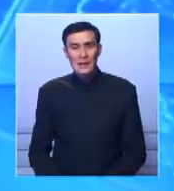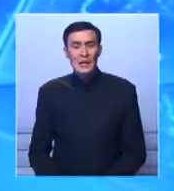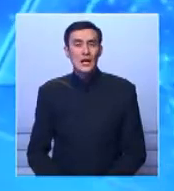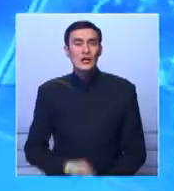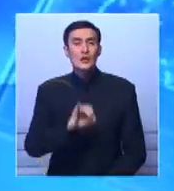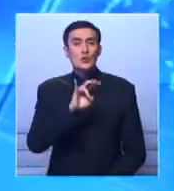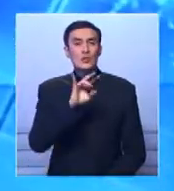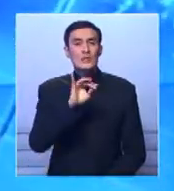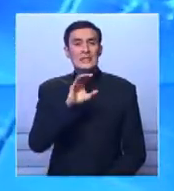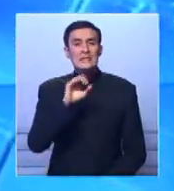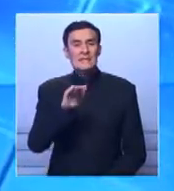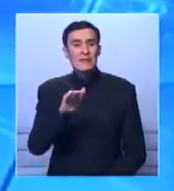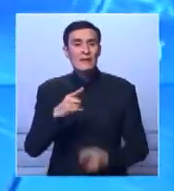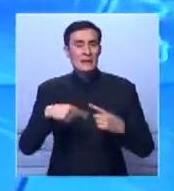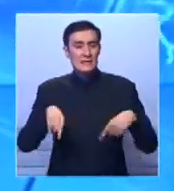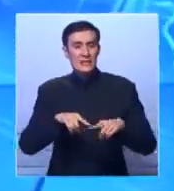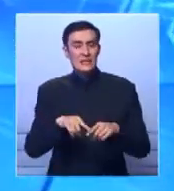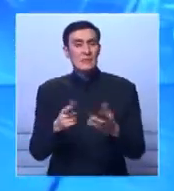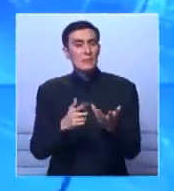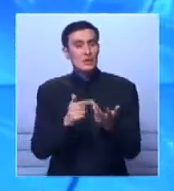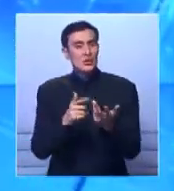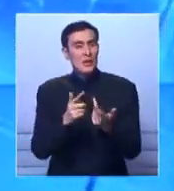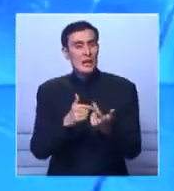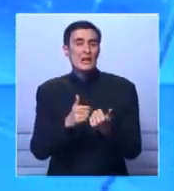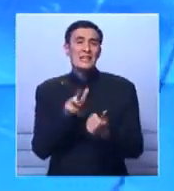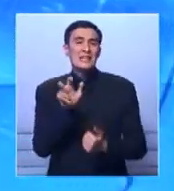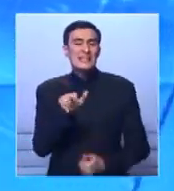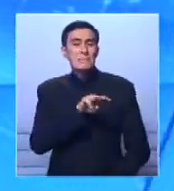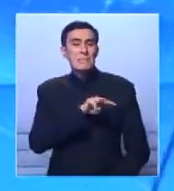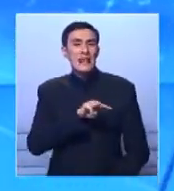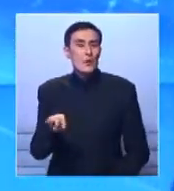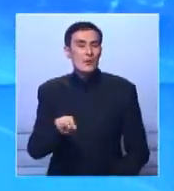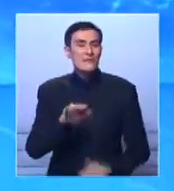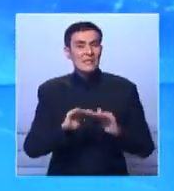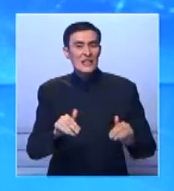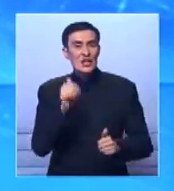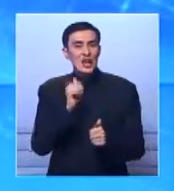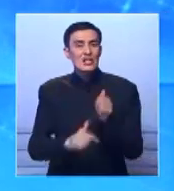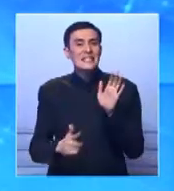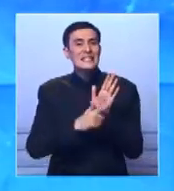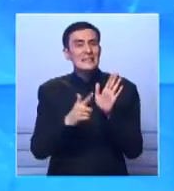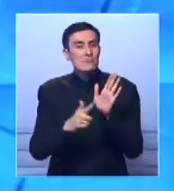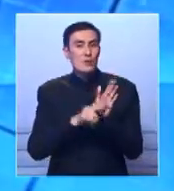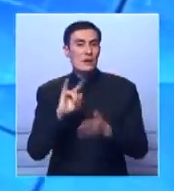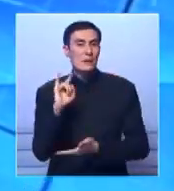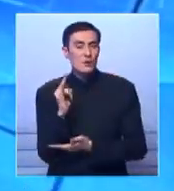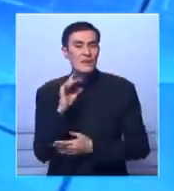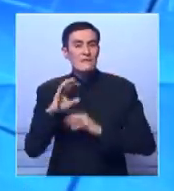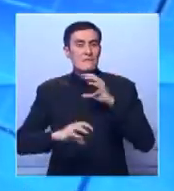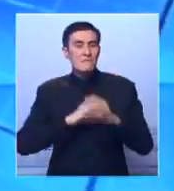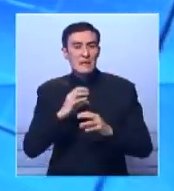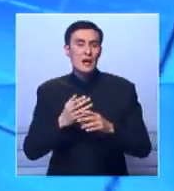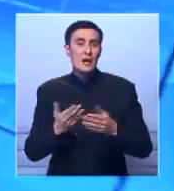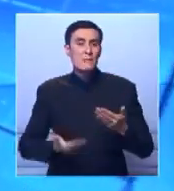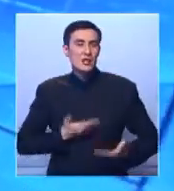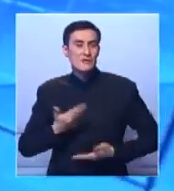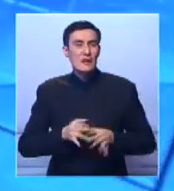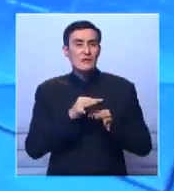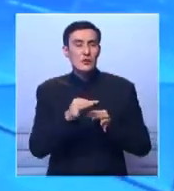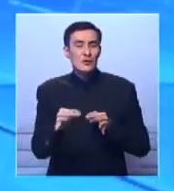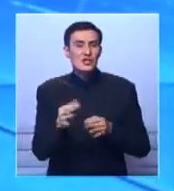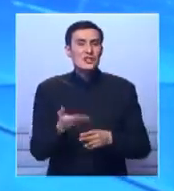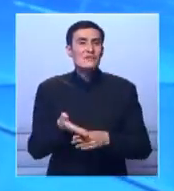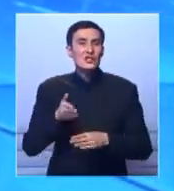Кстати, в ЮНИСЕФ подсчитали, что около 300 миллионов детей, то есть почти каждый седьмой ребенок в мире, проживает в регионах